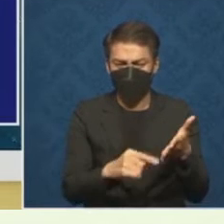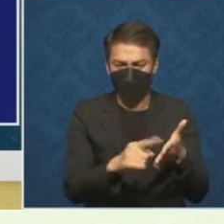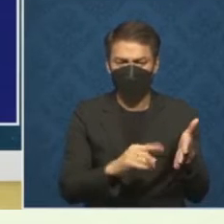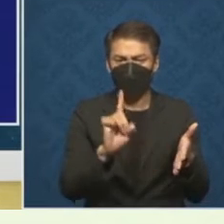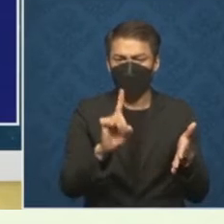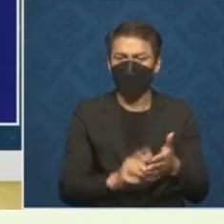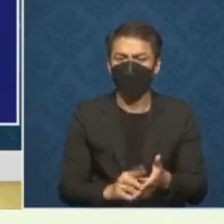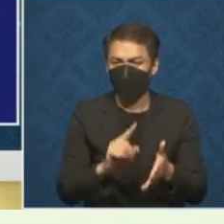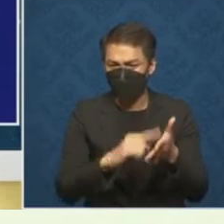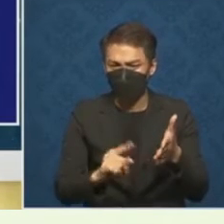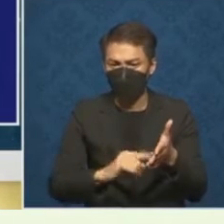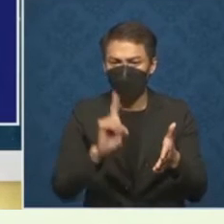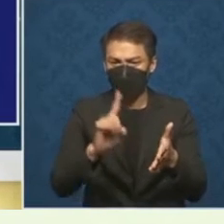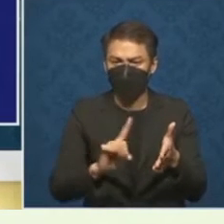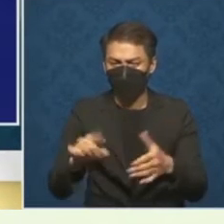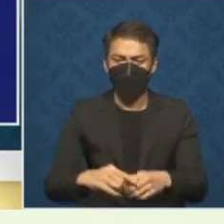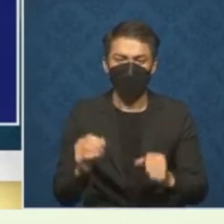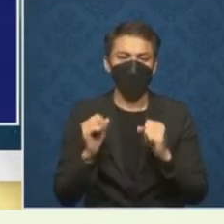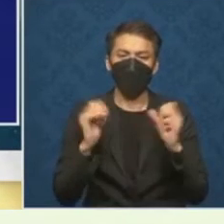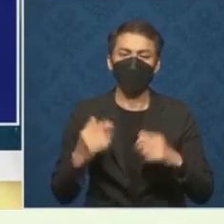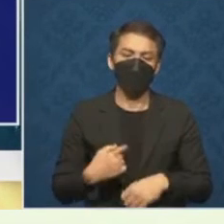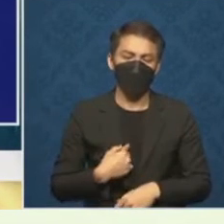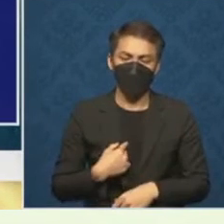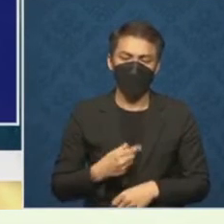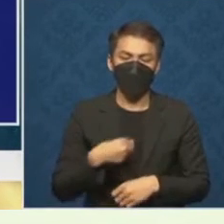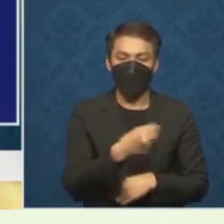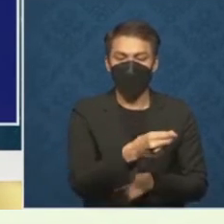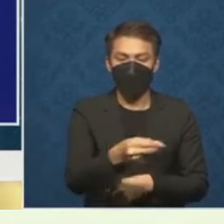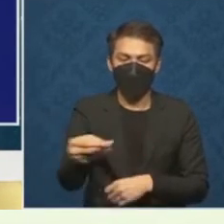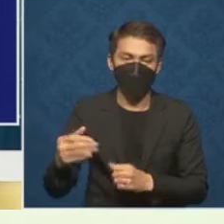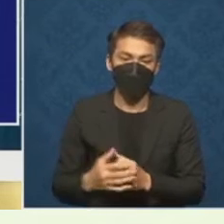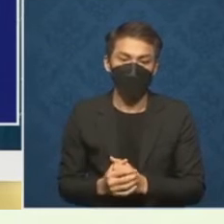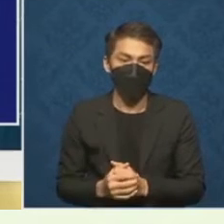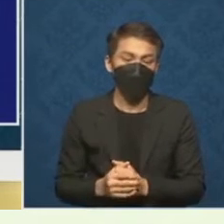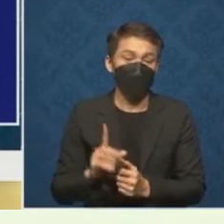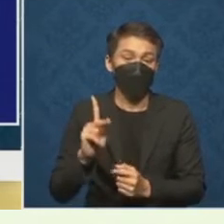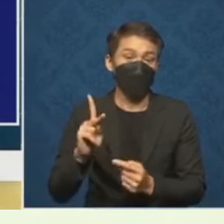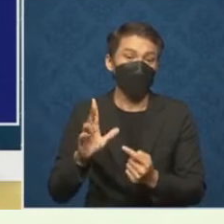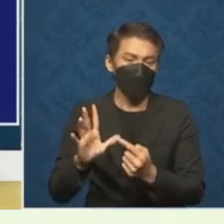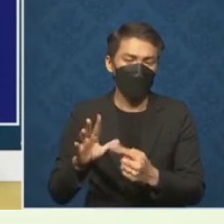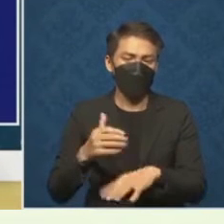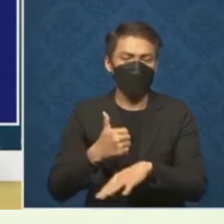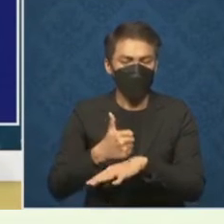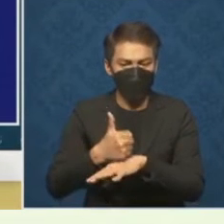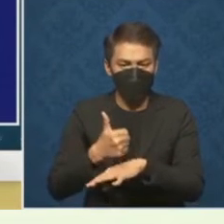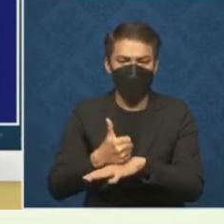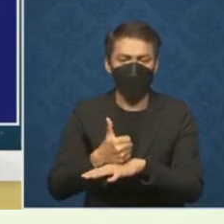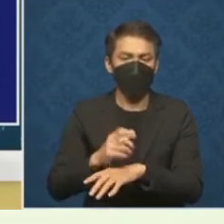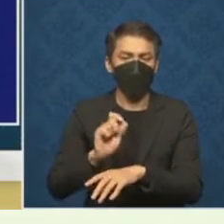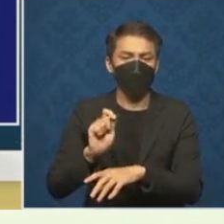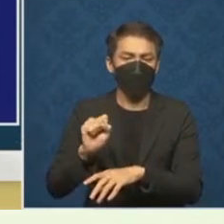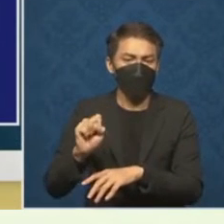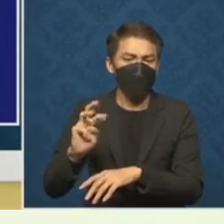งกลัวใครทั้งนั้นแจกเงินด้วยตนเองเลยนะครับกำนันผู้ใหญ่บ้านผู้ช่วยอสม.มันเป็นกันไปหมด